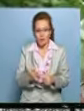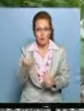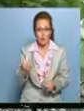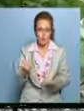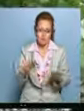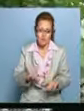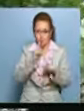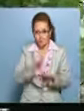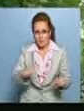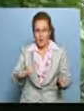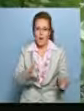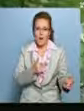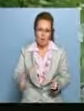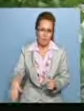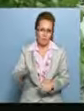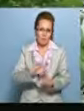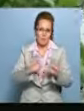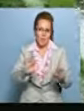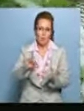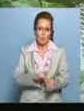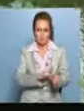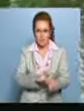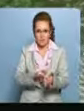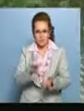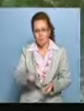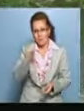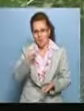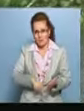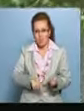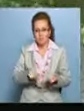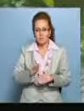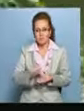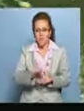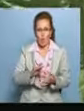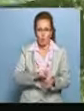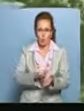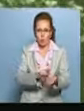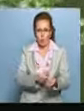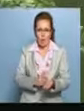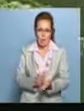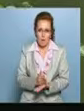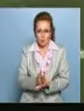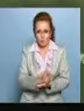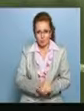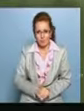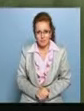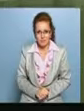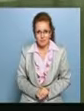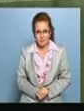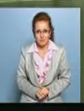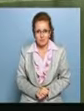Камбарский краеведы готовы всем путешественникам надеются проложить на валяй туристический маршрут Анна ковырзина Юрий Дроздов